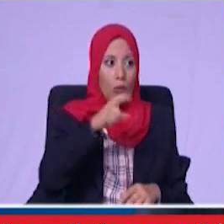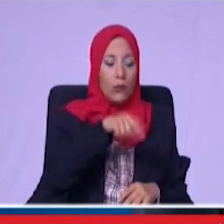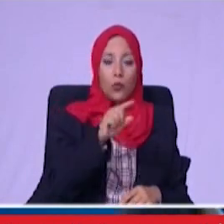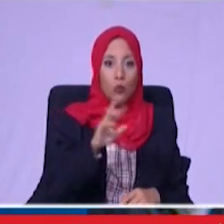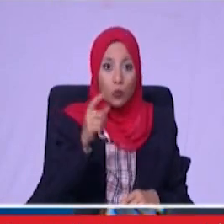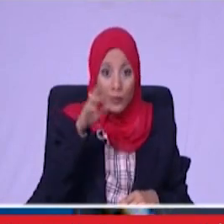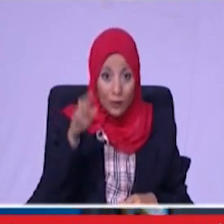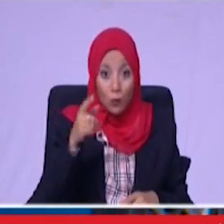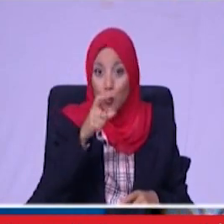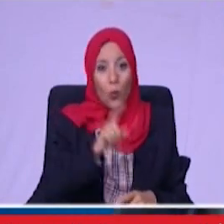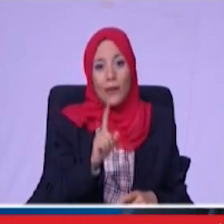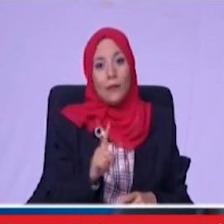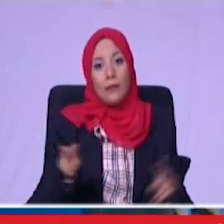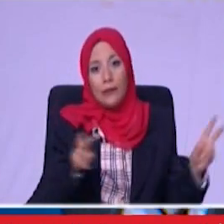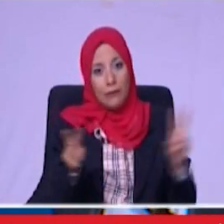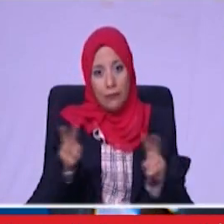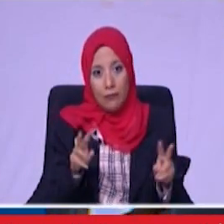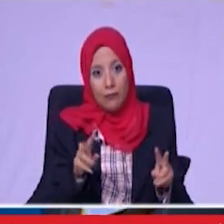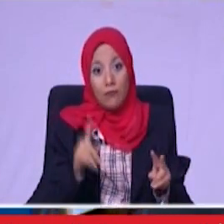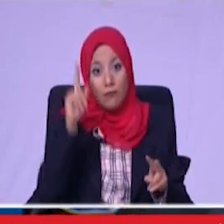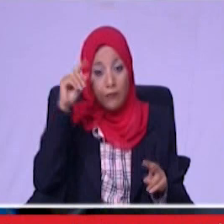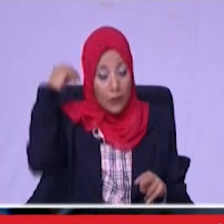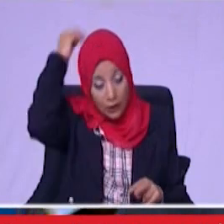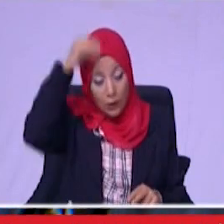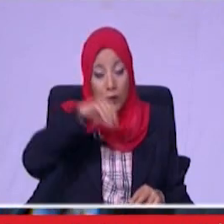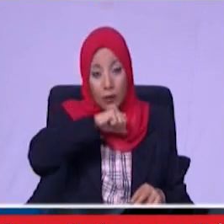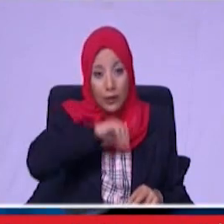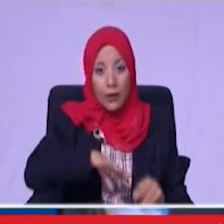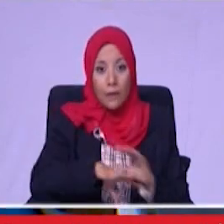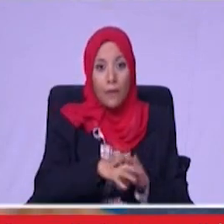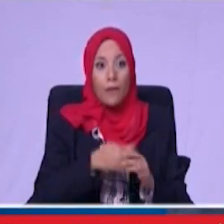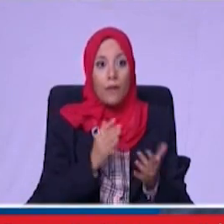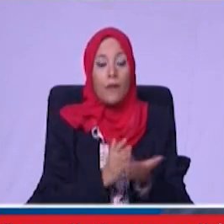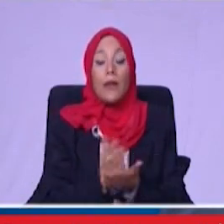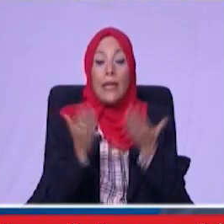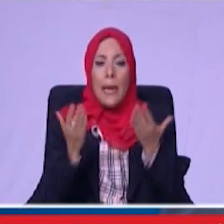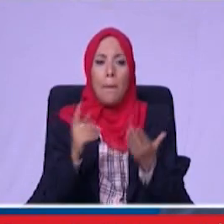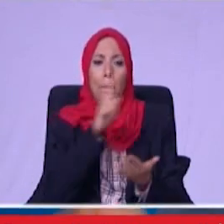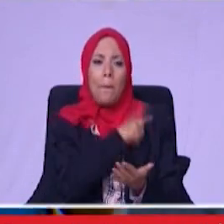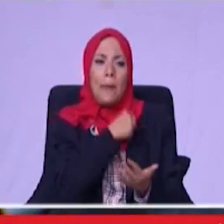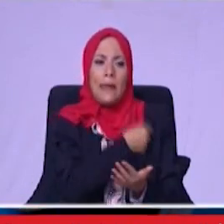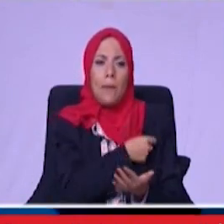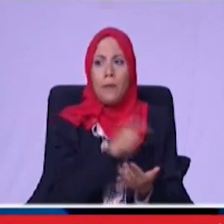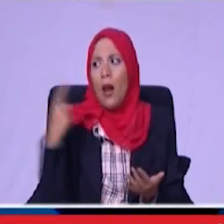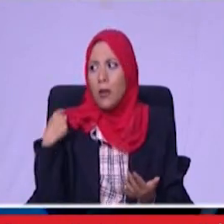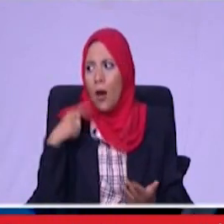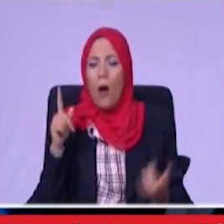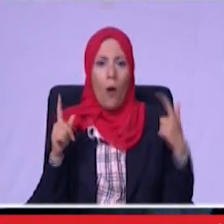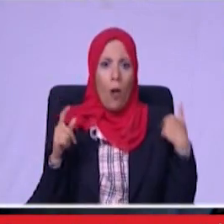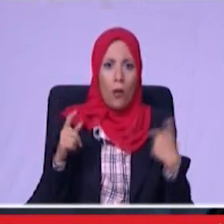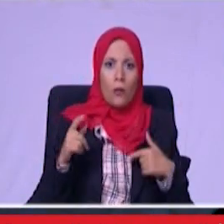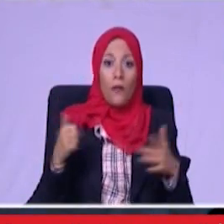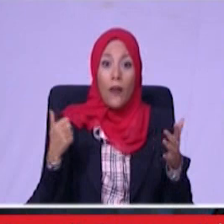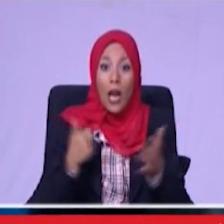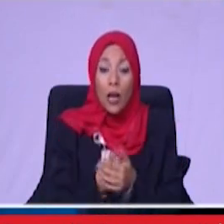ربنا هيقبل شفاعه سيدنا النبي صلى الله عليه وسلم فيبدا الحساب للجميع لان يوم القيامه